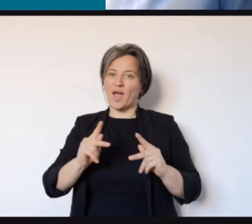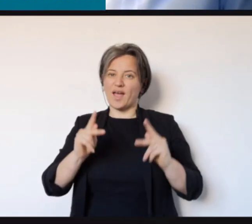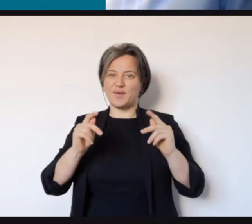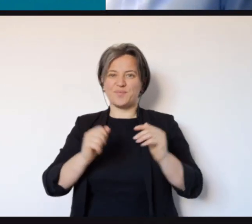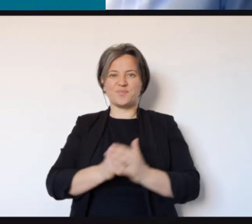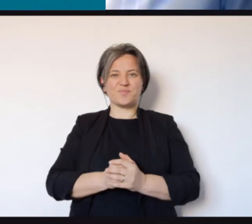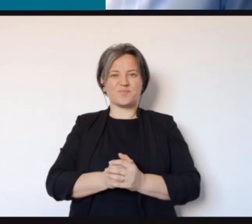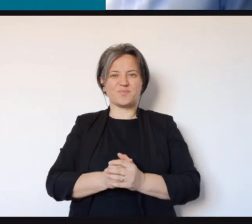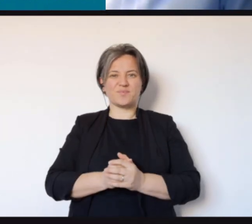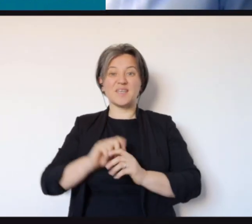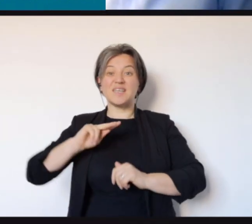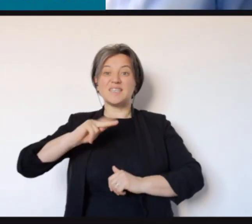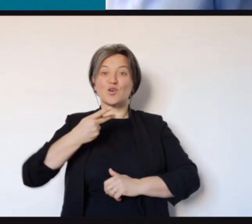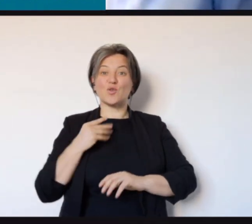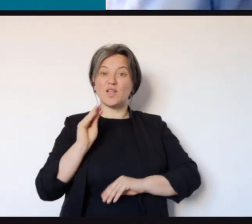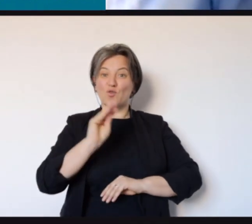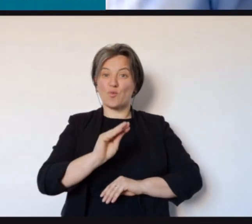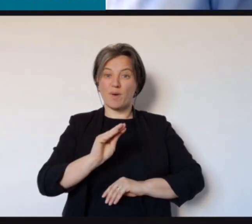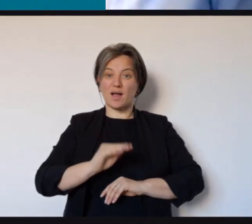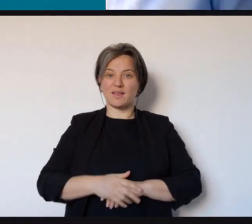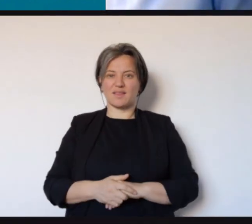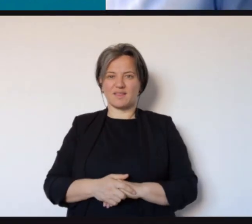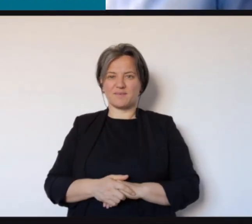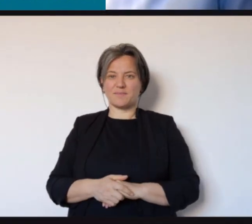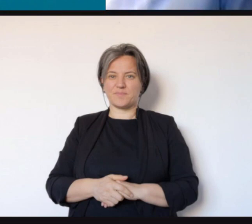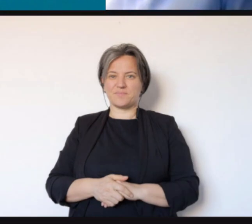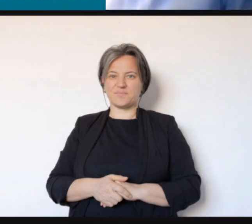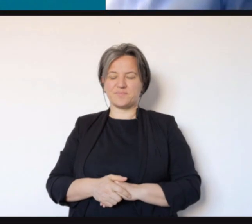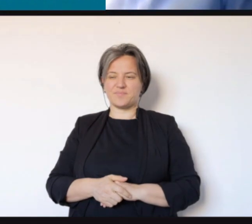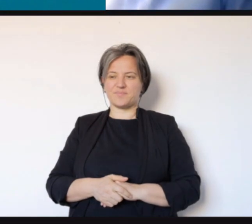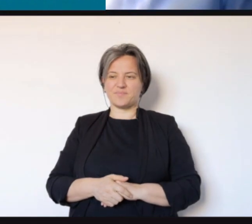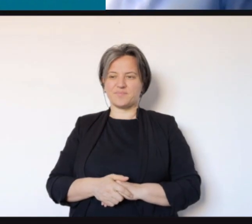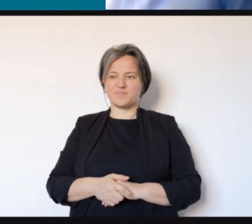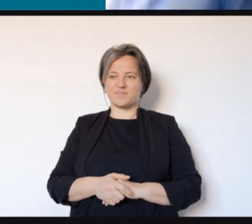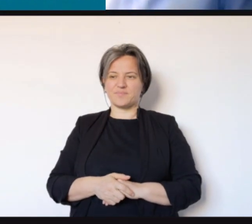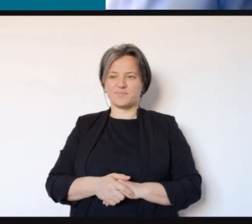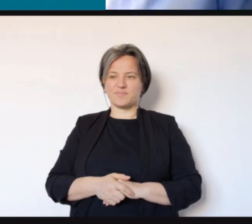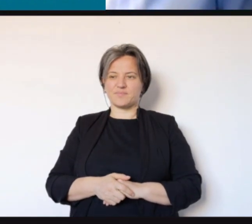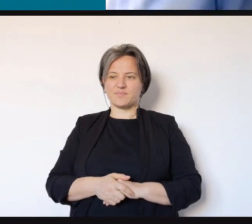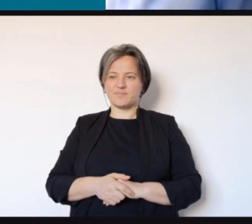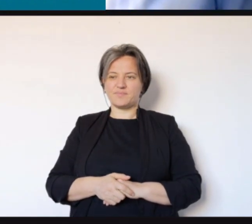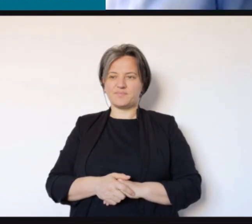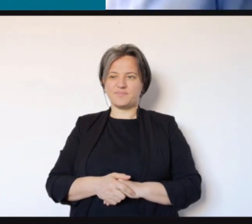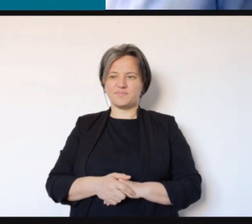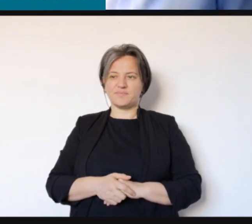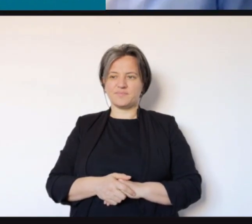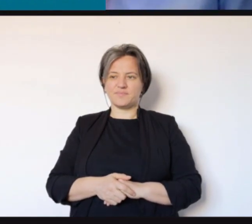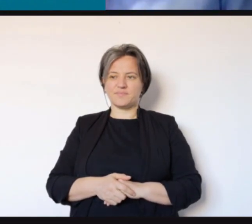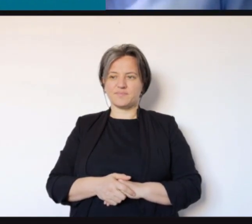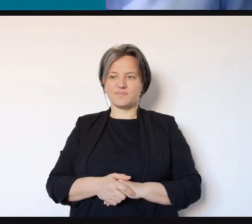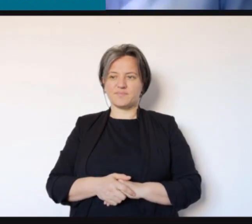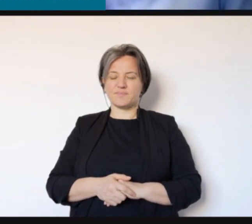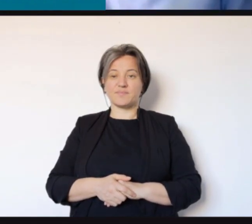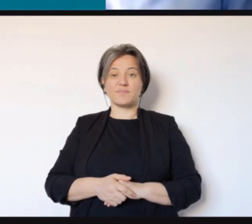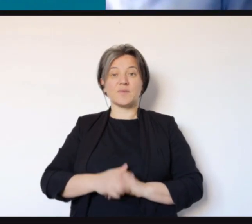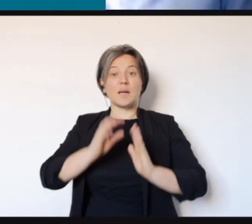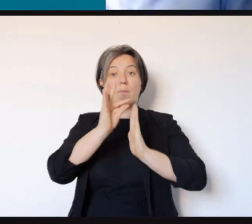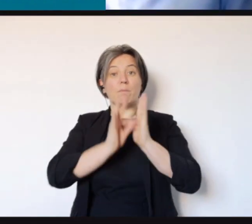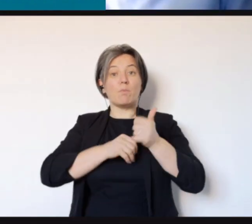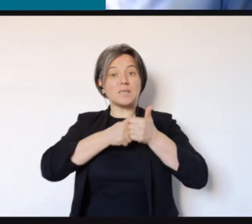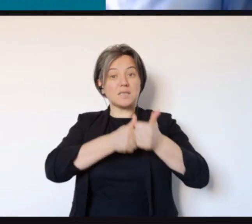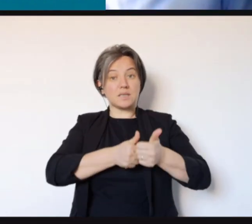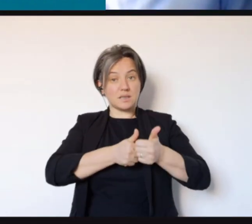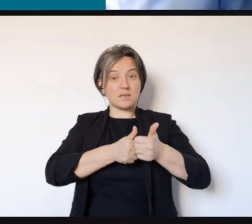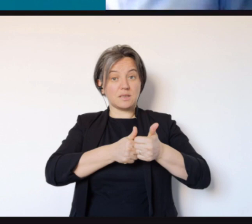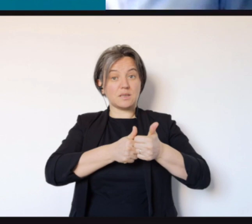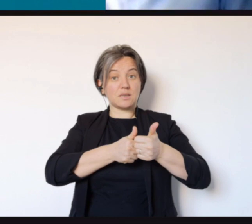Ok, allora la seconda invece è questa. Indubbiamente il virus e le